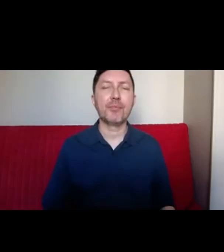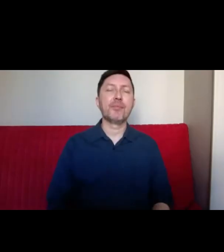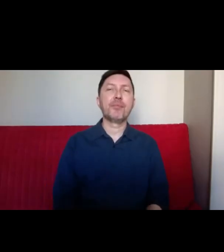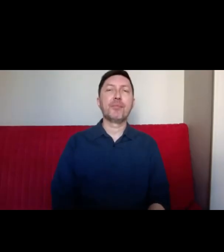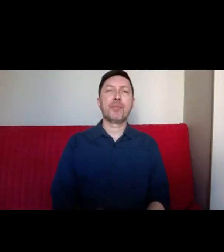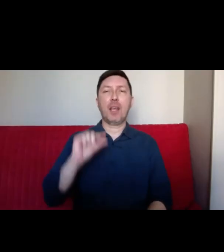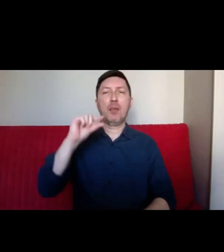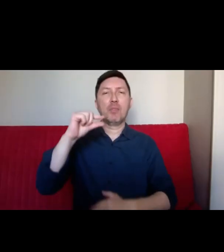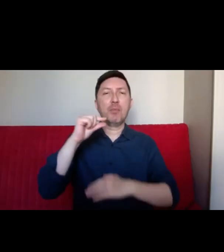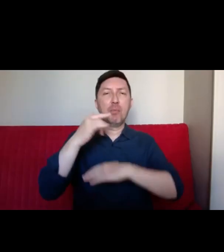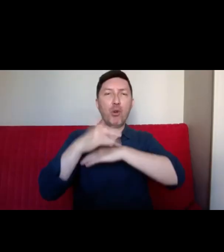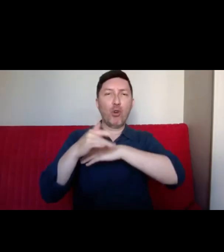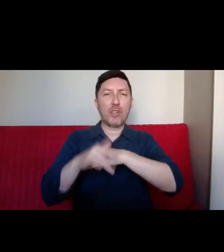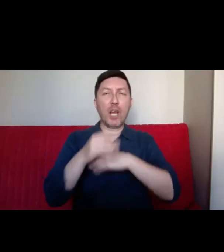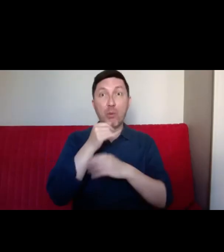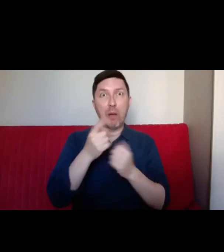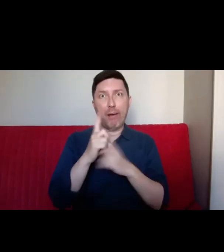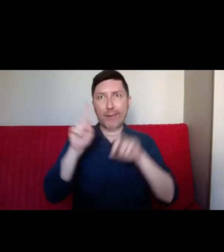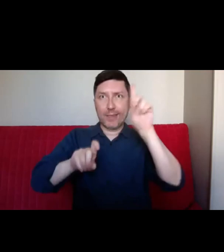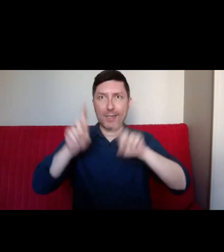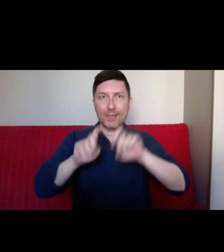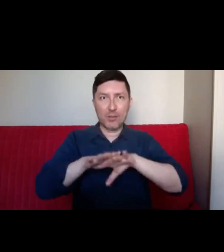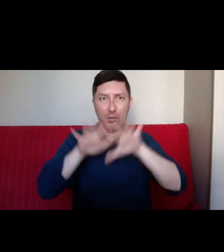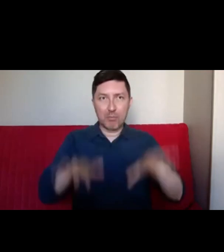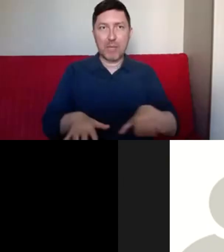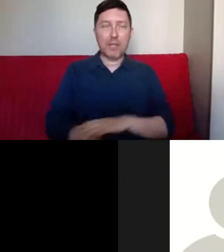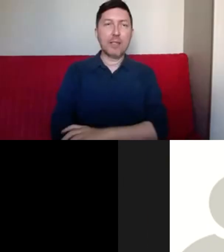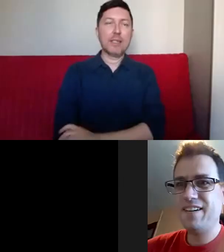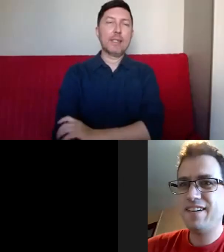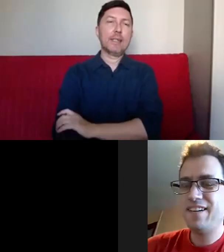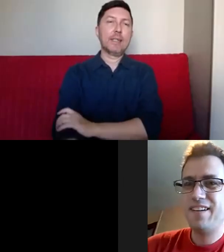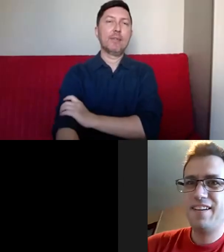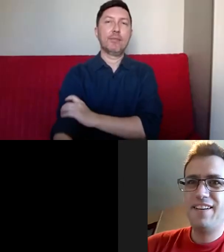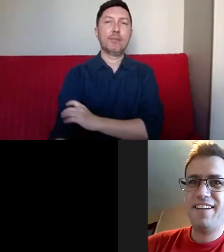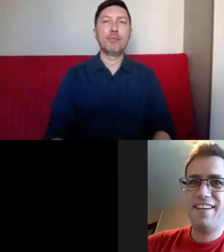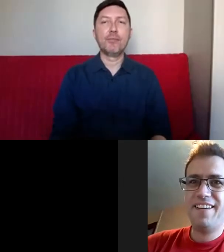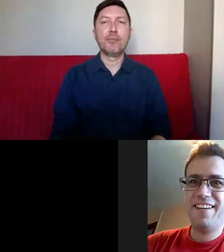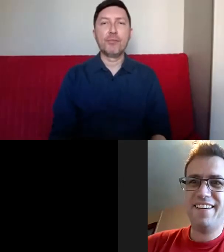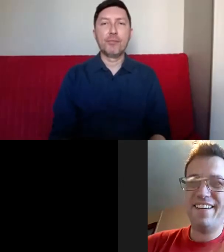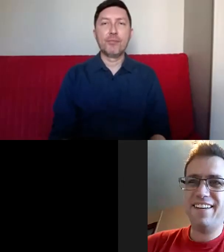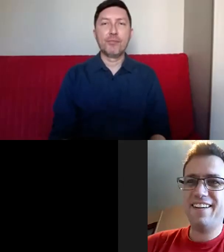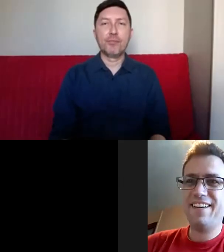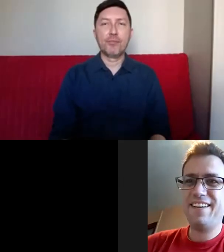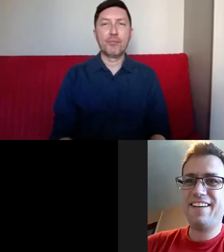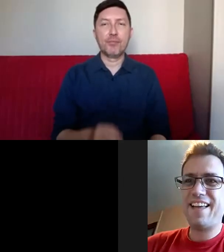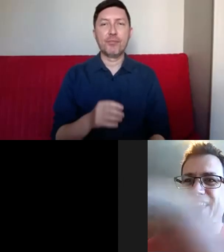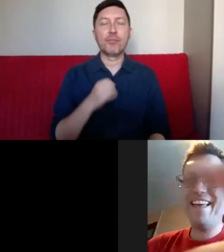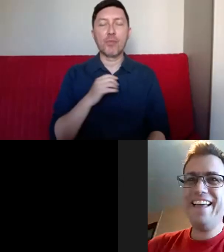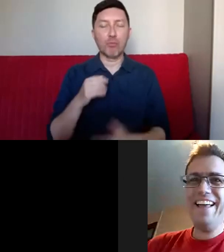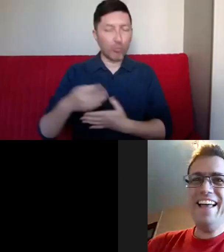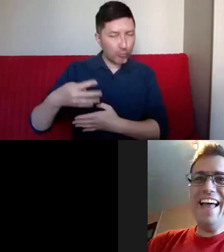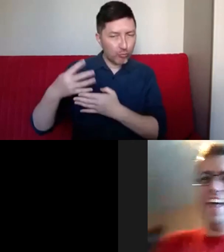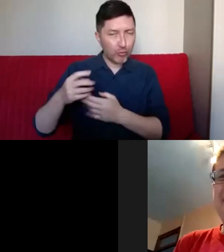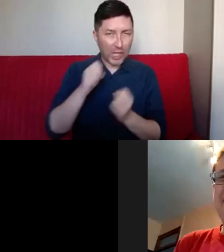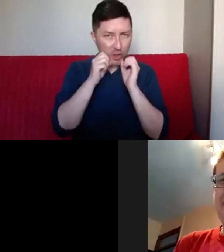anyhow one has already been replied directly. So Remy, I have a question for you, and let me pick it